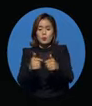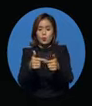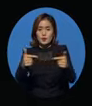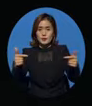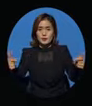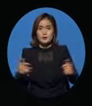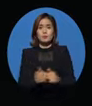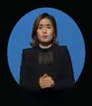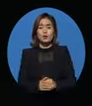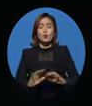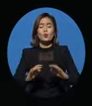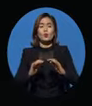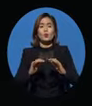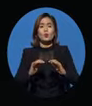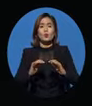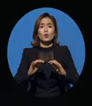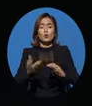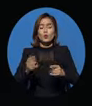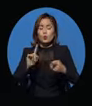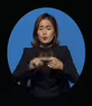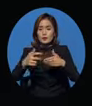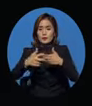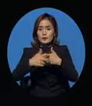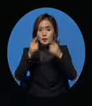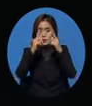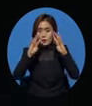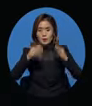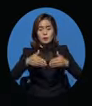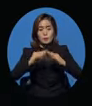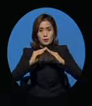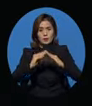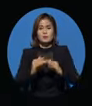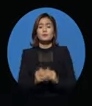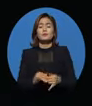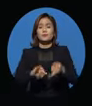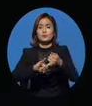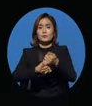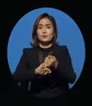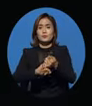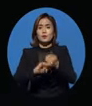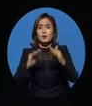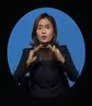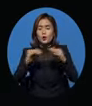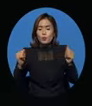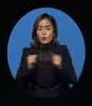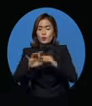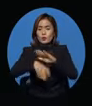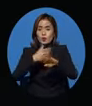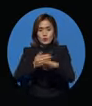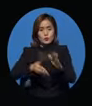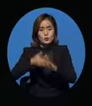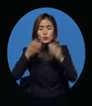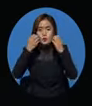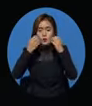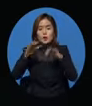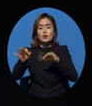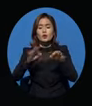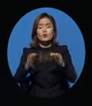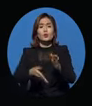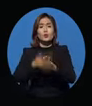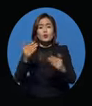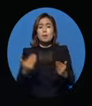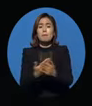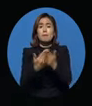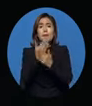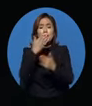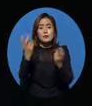하겠습니다 국립 공원 대 설립도 조속히 추진하겠습니다 전북 혁신도시 를 새로운 금영 도시로 육성할 수